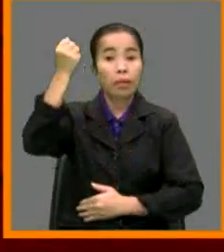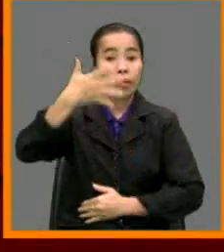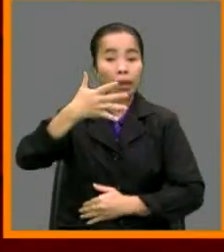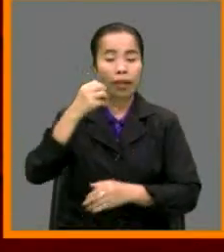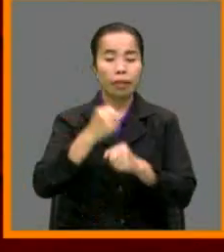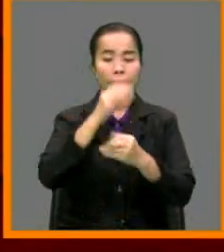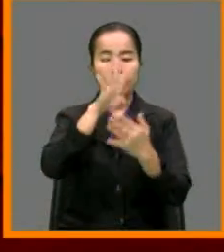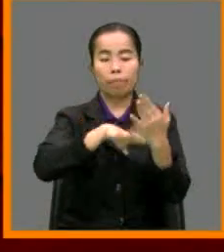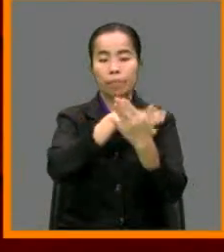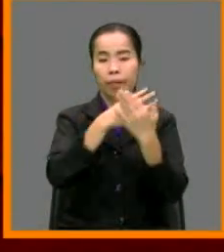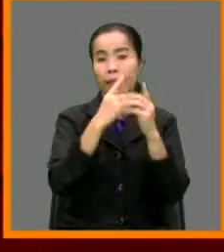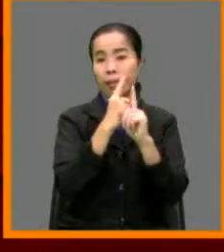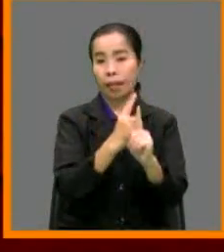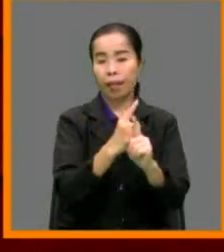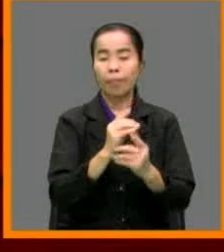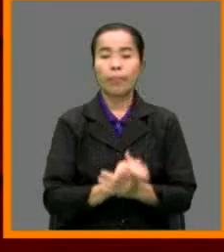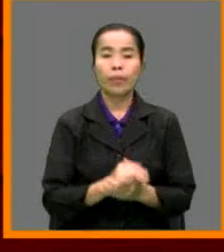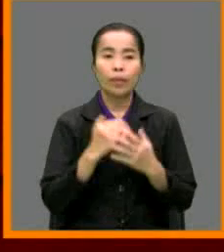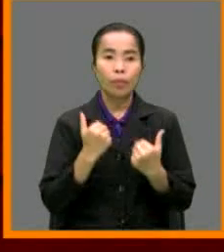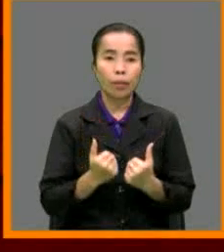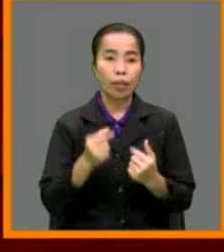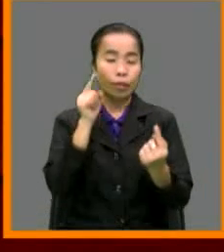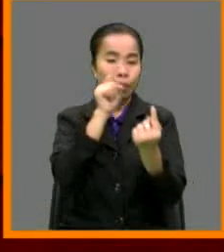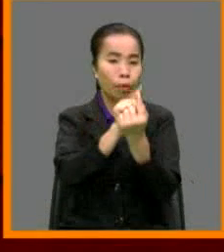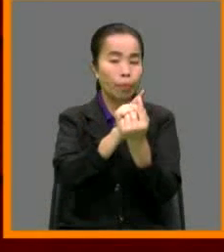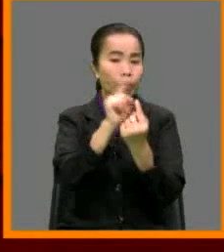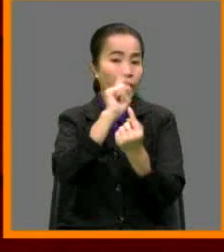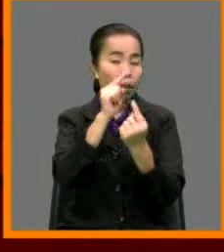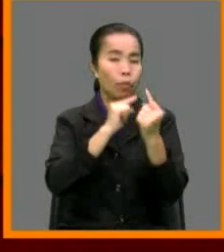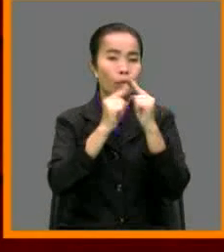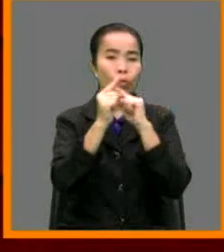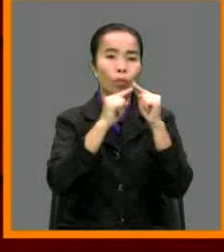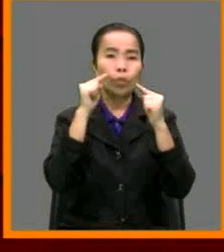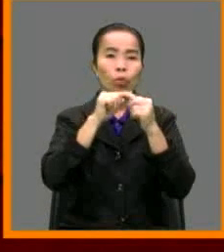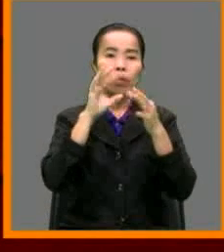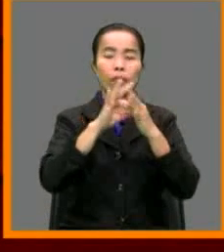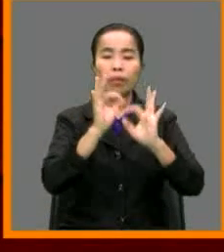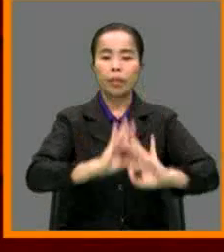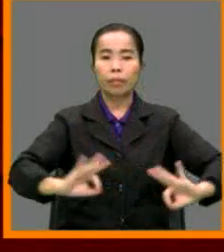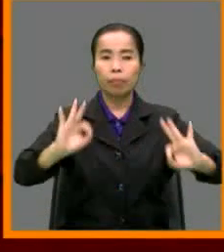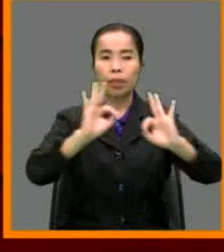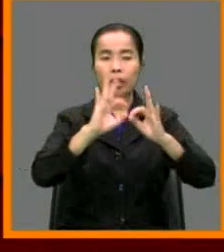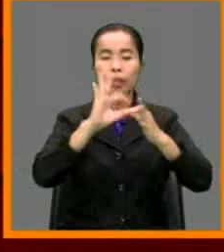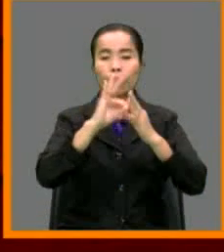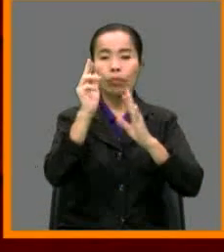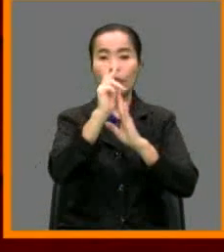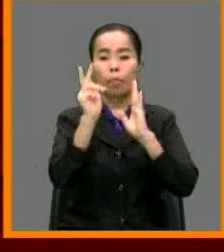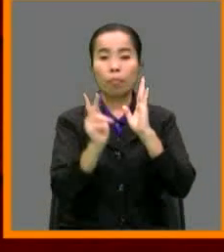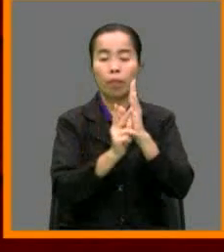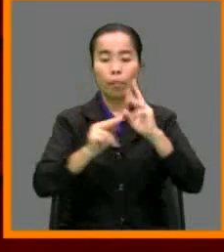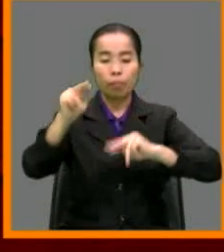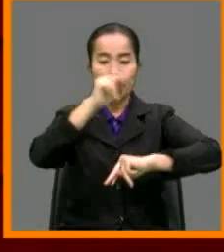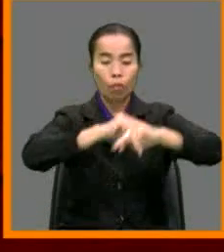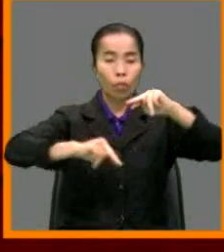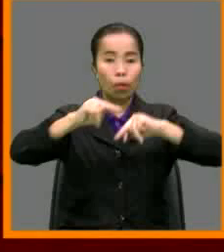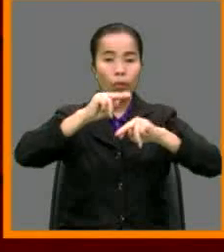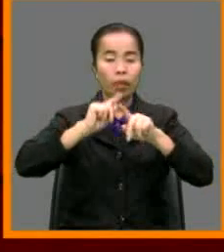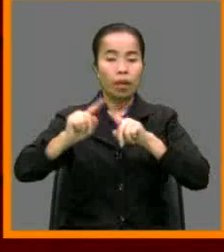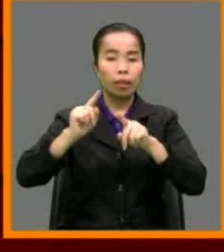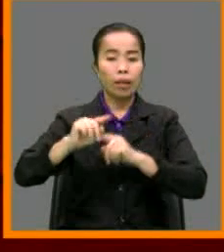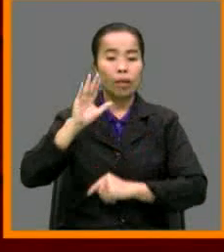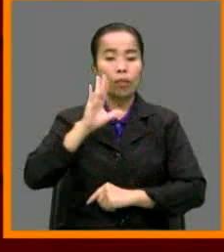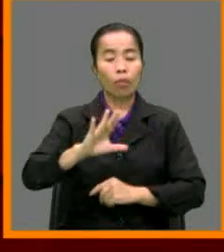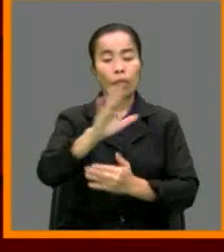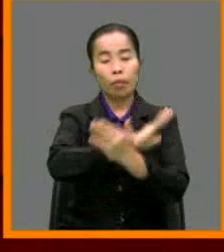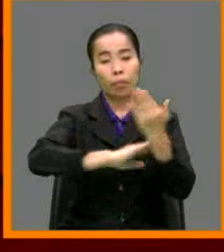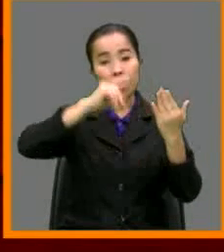ได้วางเอาไว้ค่ะและวันนี้นะคะเราจะไปเจาะลึกถึงสายน้ำที่มีความสำคัญต่อกฎหมายการปกครองสูงสุดของประเทศไทย